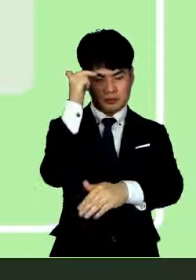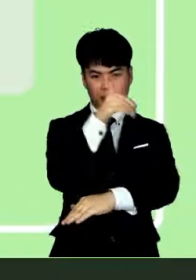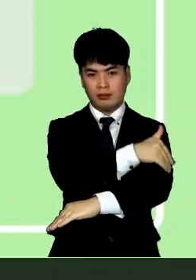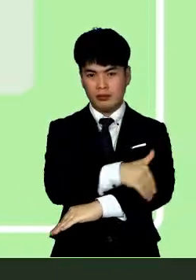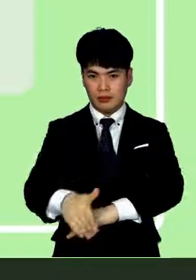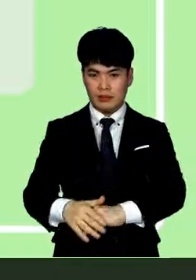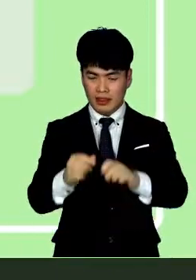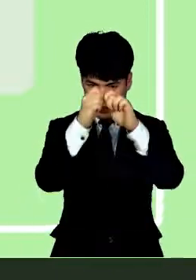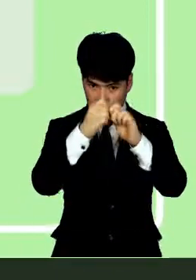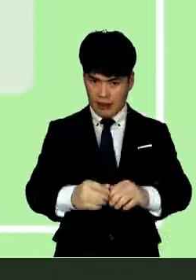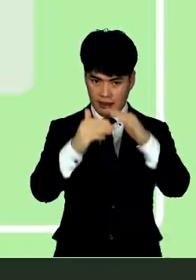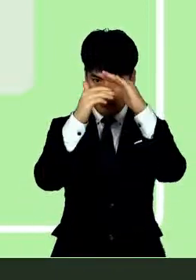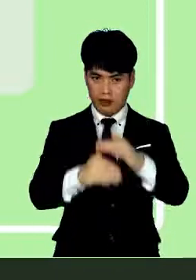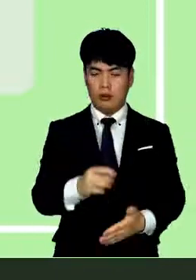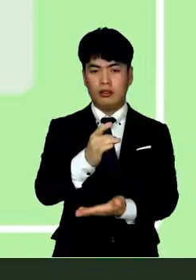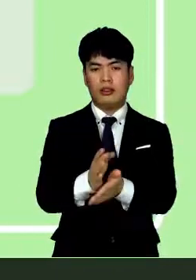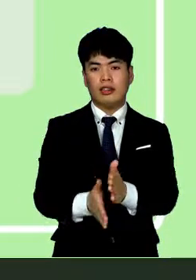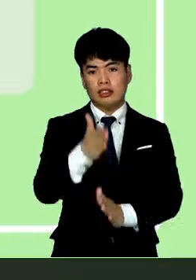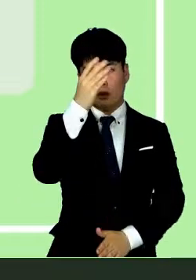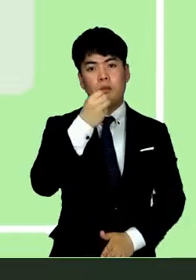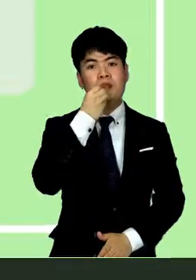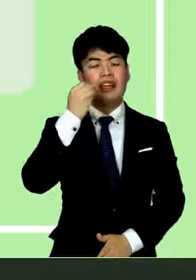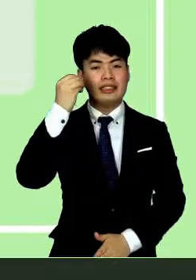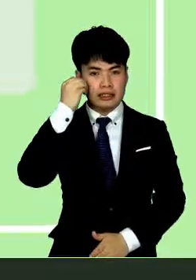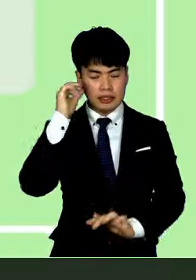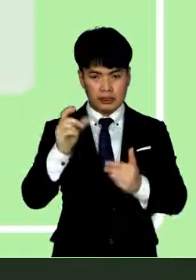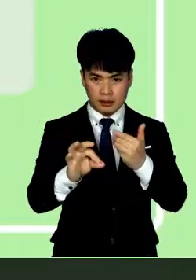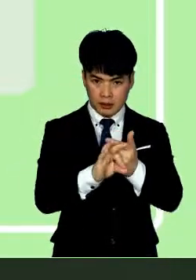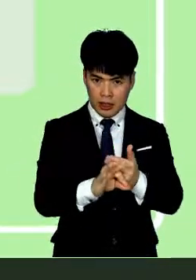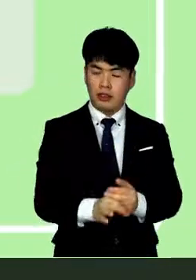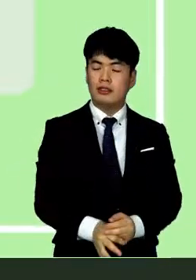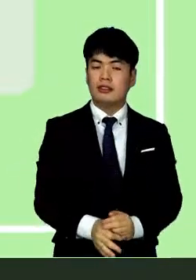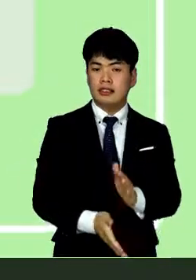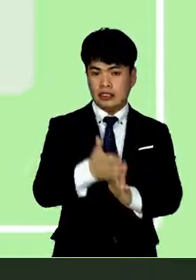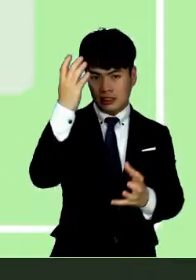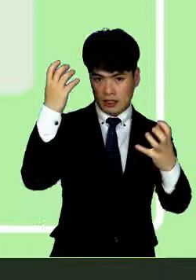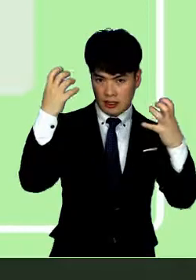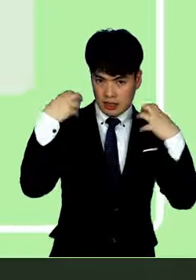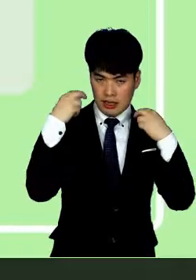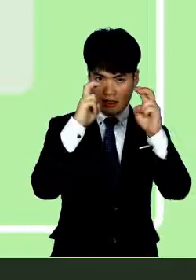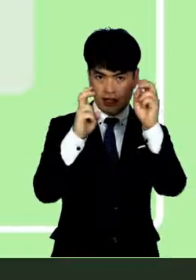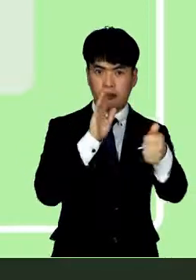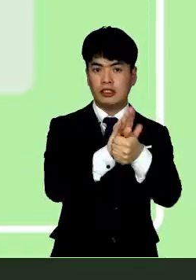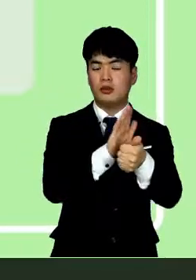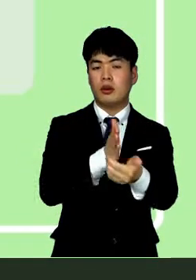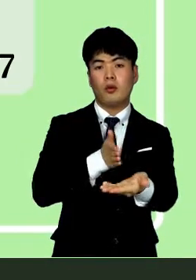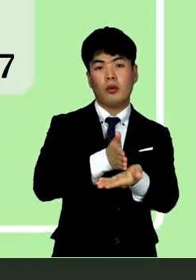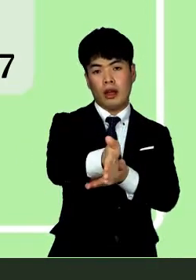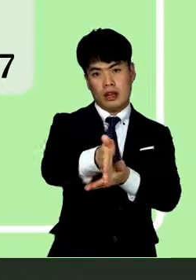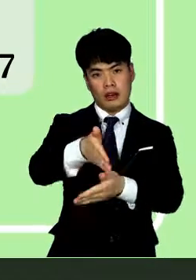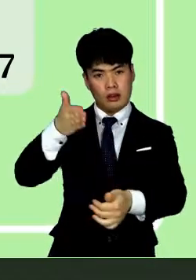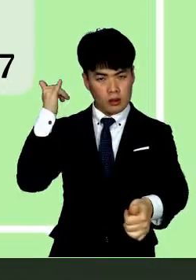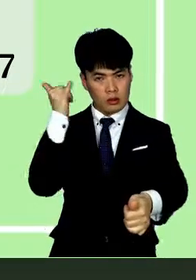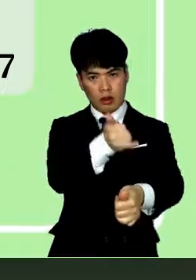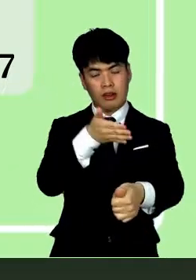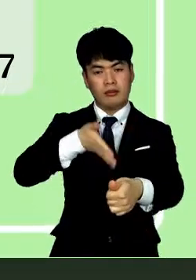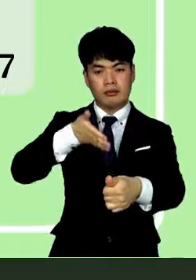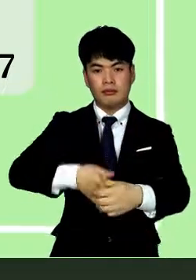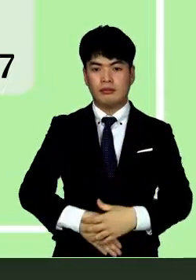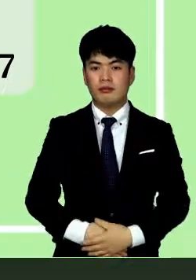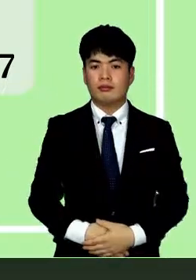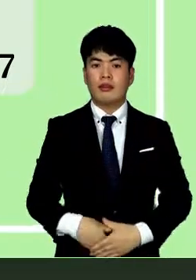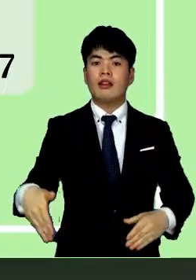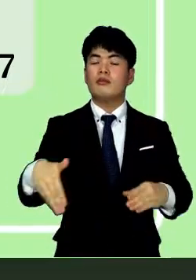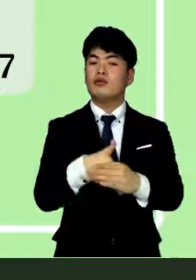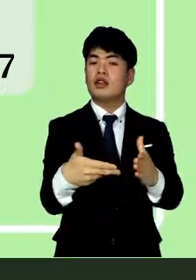사항은 천안시청 홈페이지를 참고하거나 시청 기업 지원과로 문의하면 안내받을 수 있습니다. 천안문화재단에서